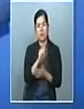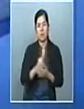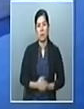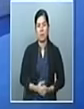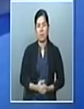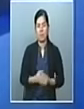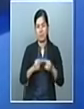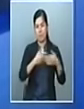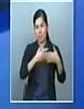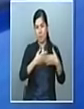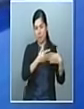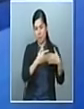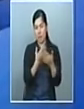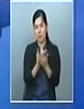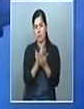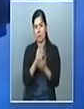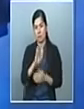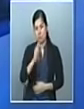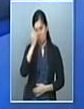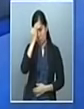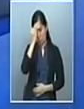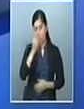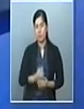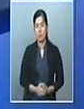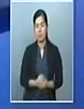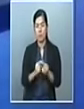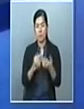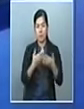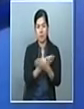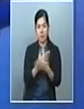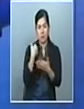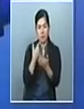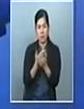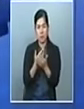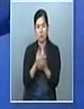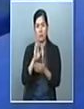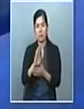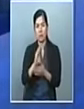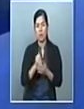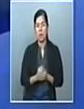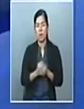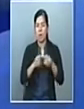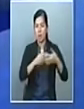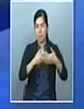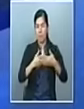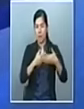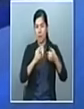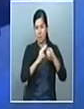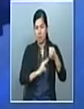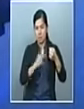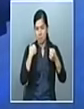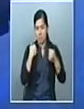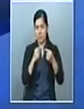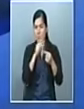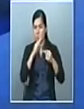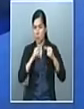ซึ่งทิศทางของอัตราแลกเปลี่ยนเช้าวันนี้นะคะสำหรับทิศทางของค่าเงินดอลลาร์สหรัฐเทียบเคียงกับค่าเงินบาทของไทยเมื่อซื้อข